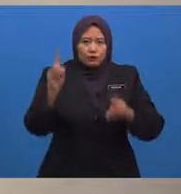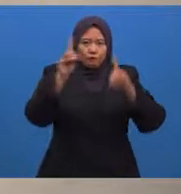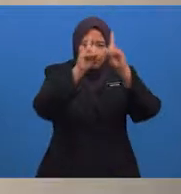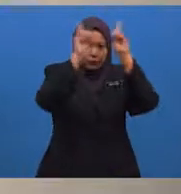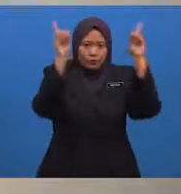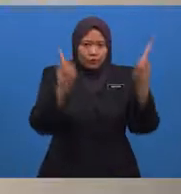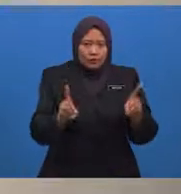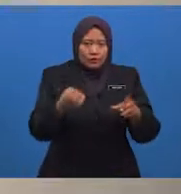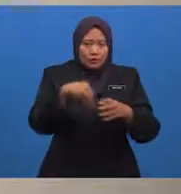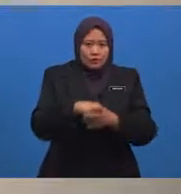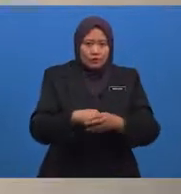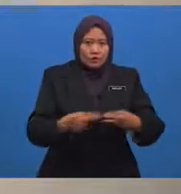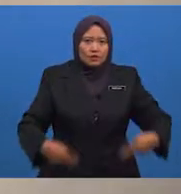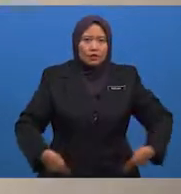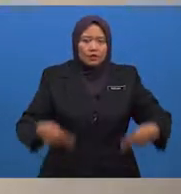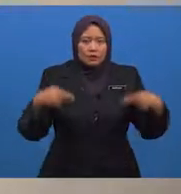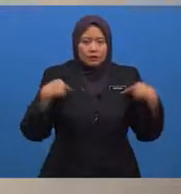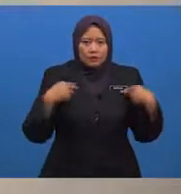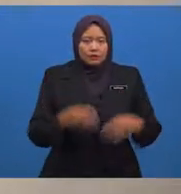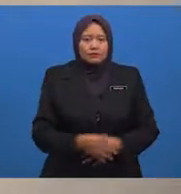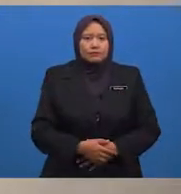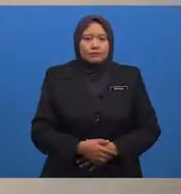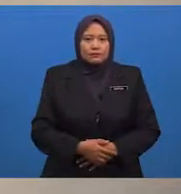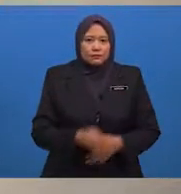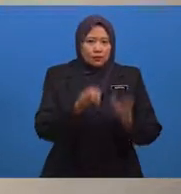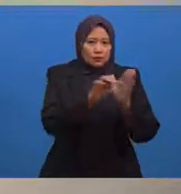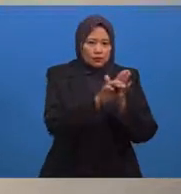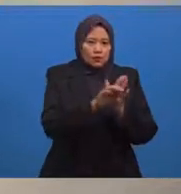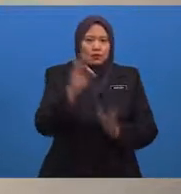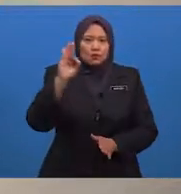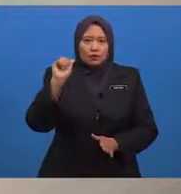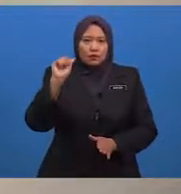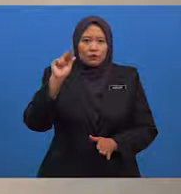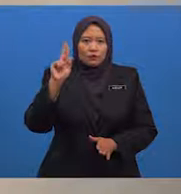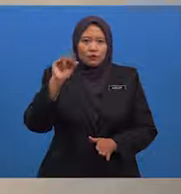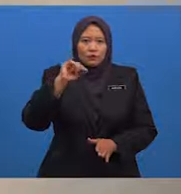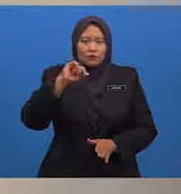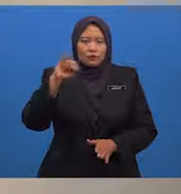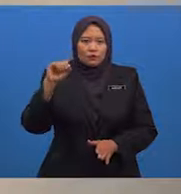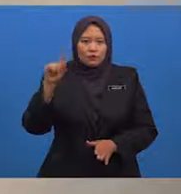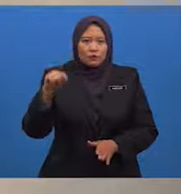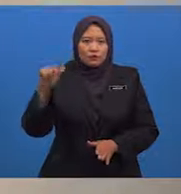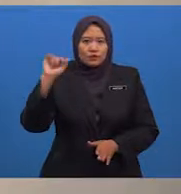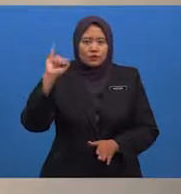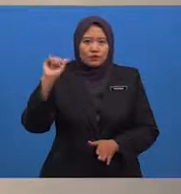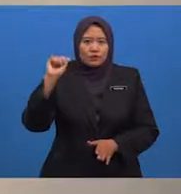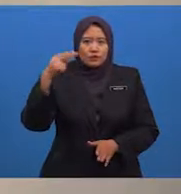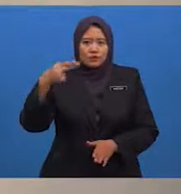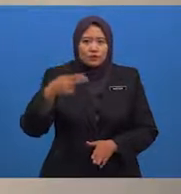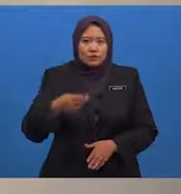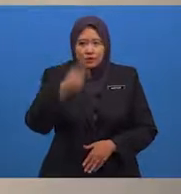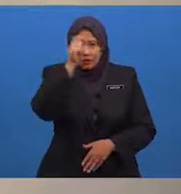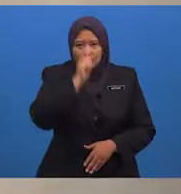menerima kematian suaminya, iaitu Sarjan Akbar, yang terkorban semasa bertugas di sempadan.